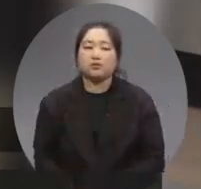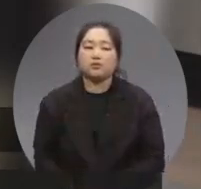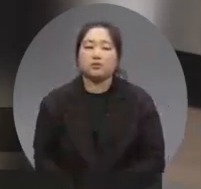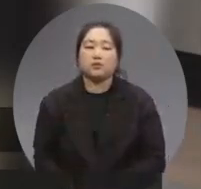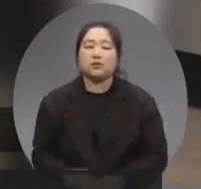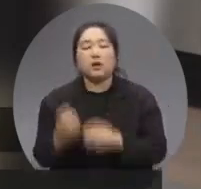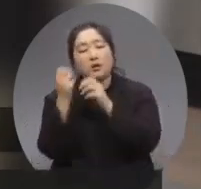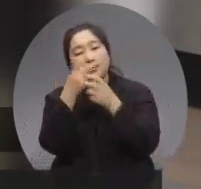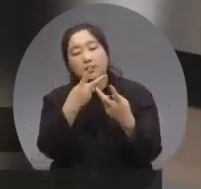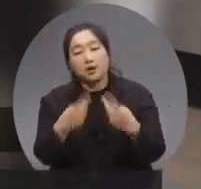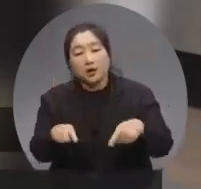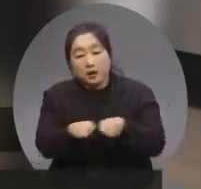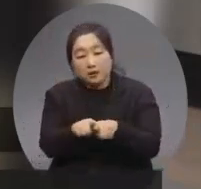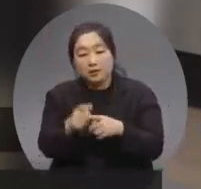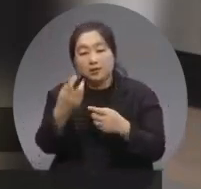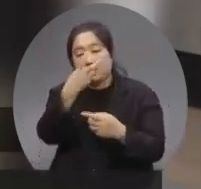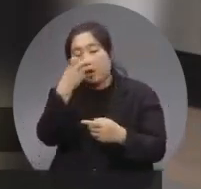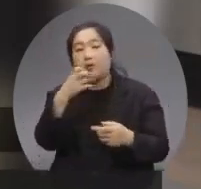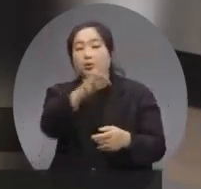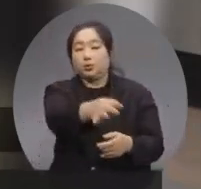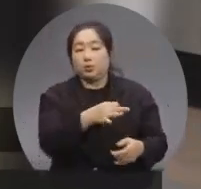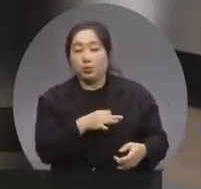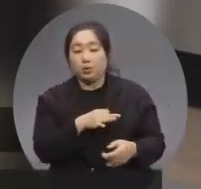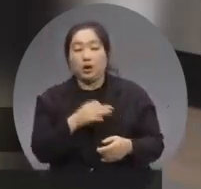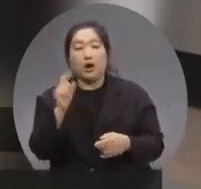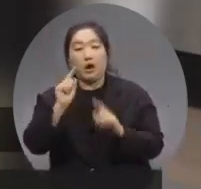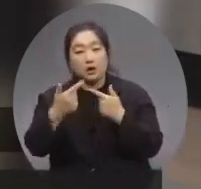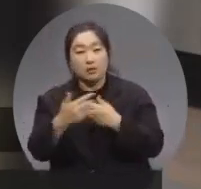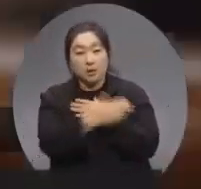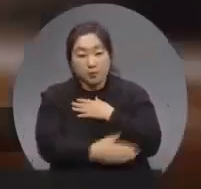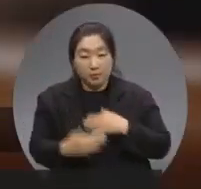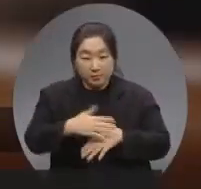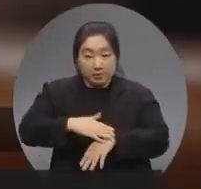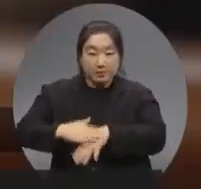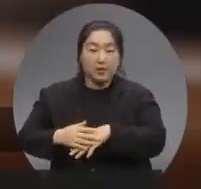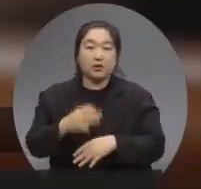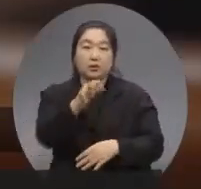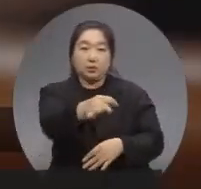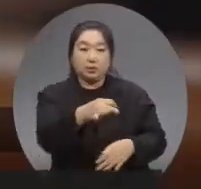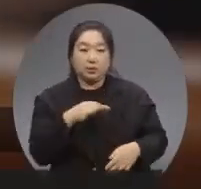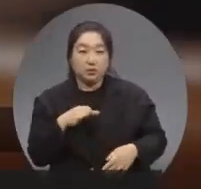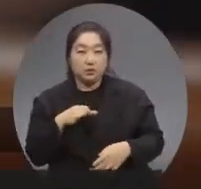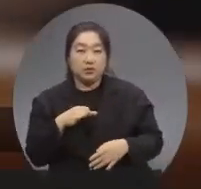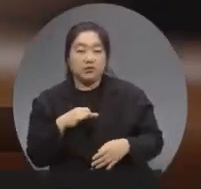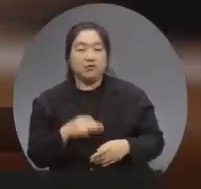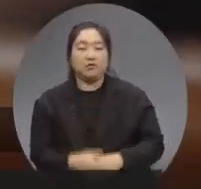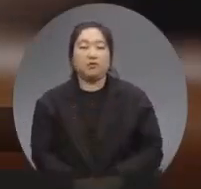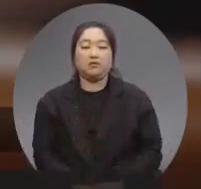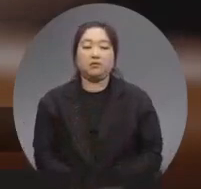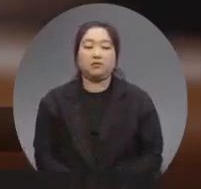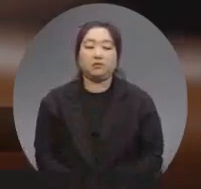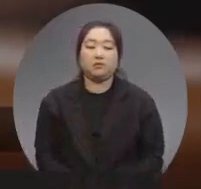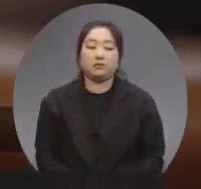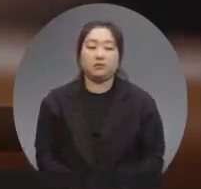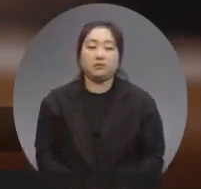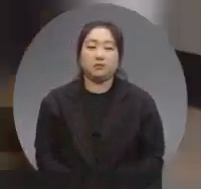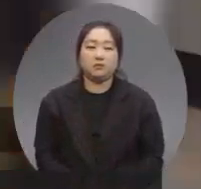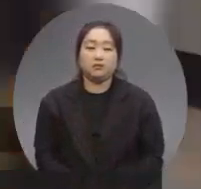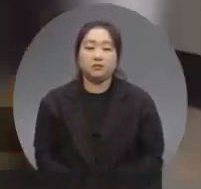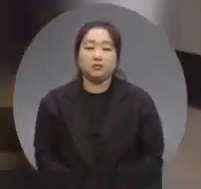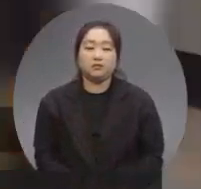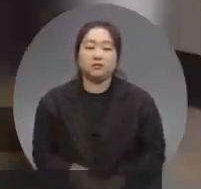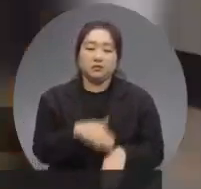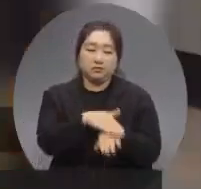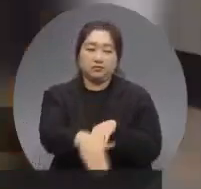한번 자면은 이제 얼마를 주겠다. 아니면은 뭐 터치만 하게 해주면 또 얼마를 주겠다